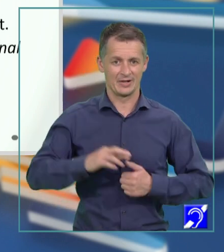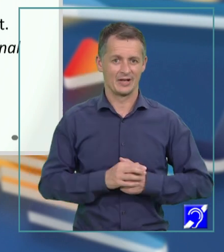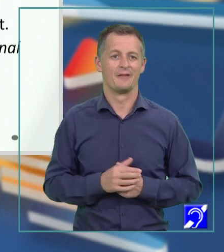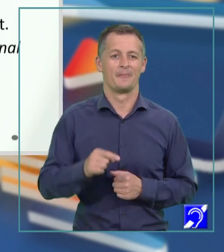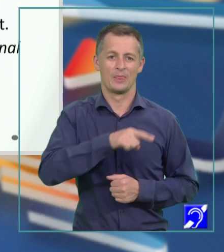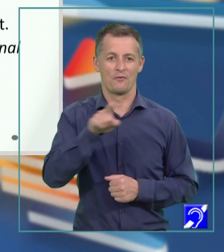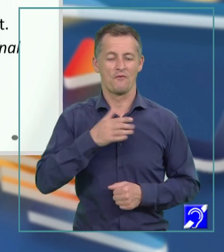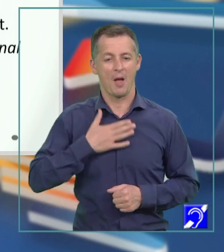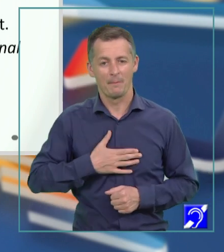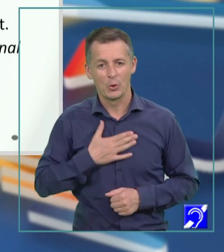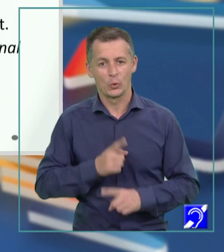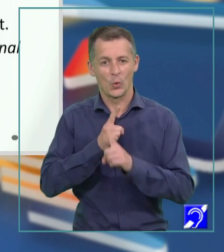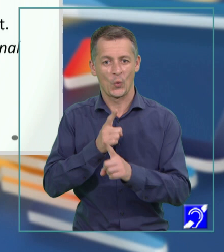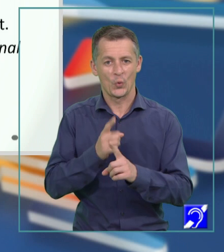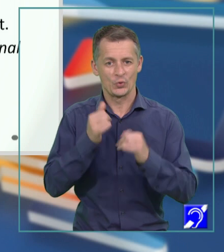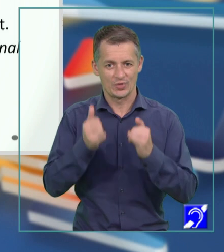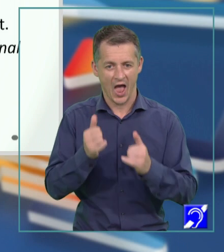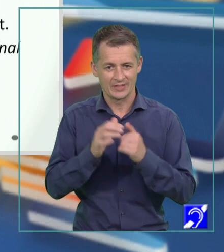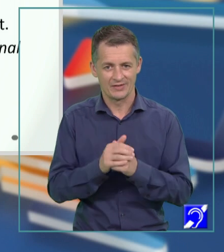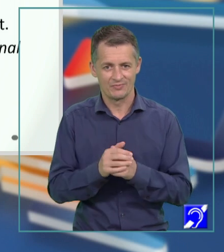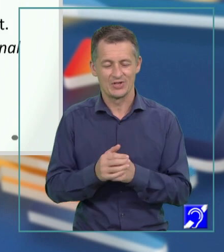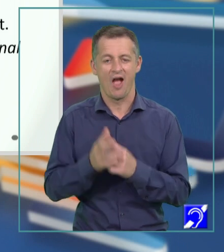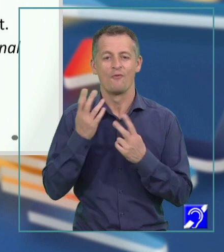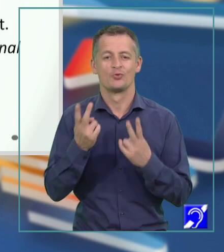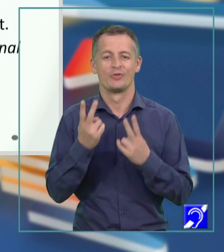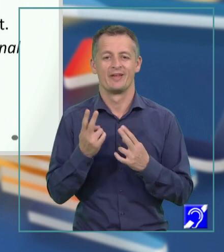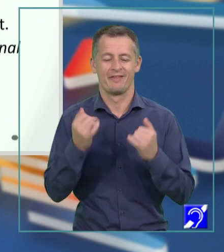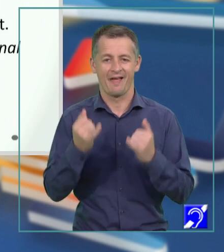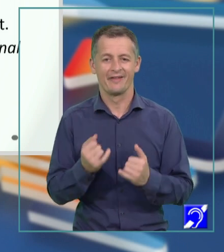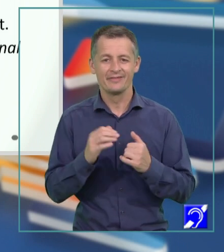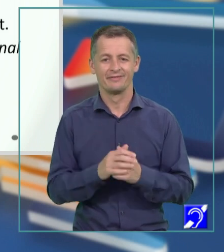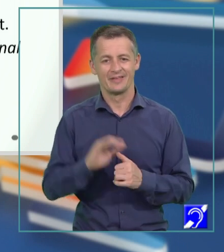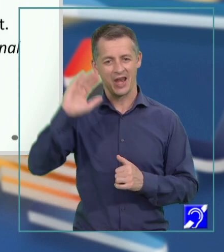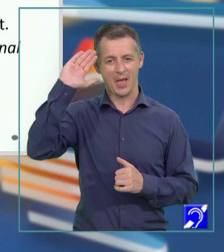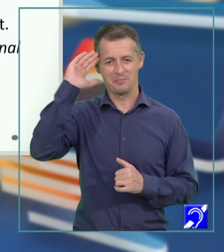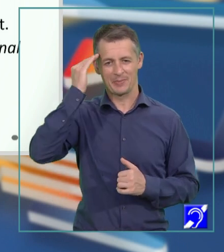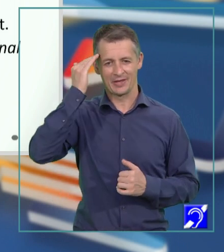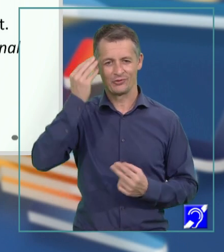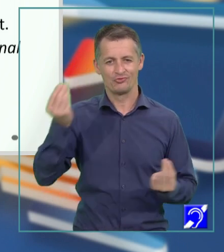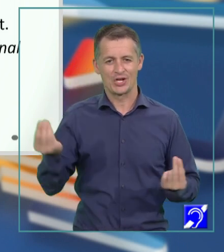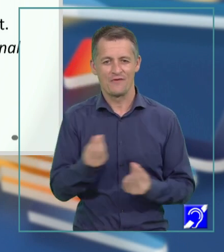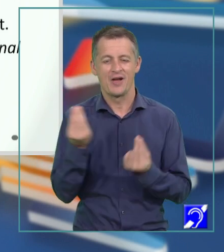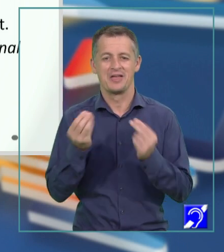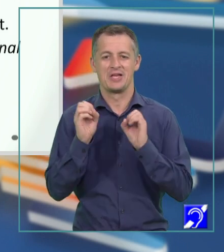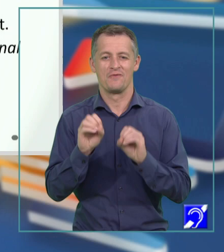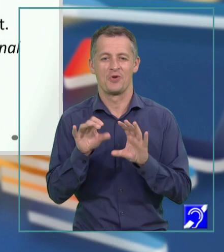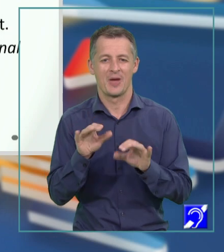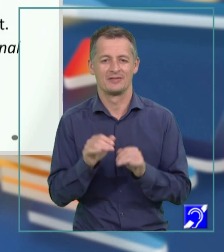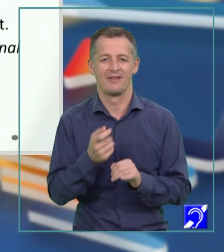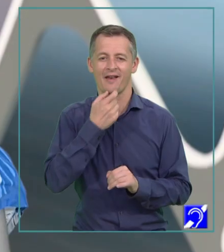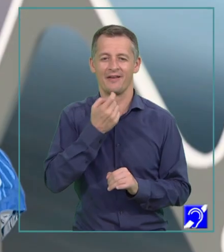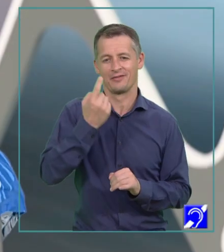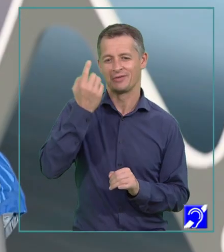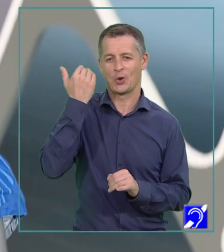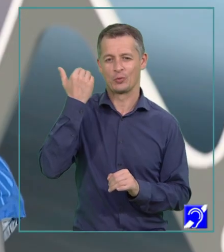v-a plăcut lecția de astăzi și că a fost utilă, că ne-am reamintit câteva informații de bază din anii